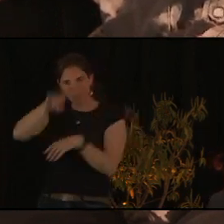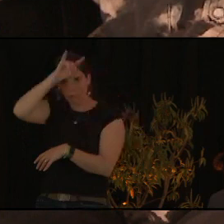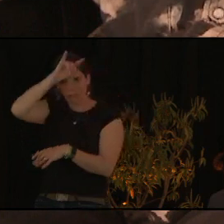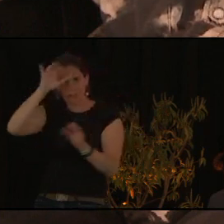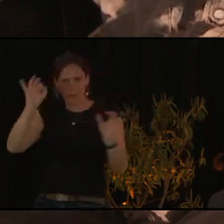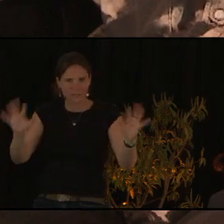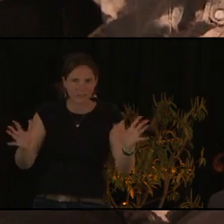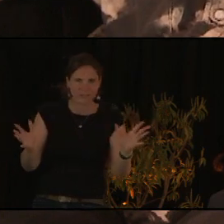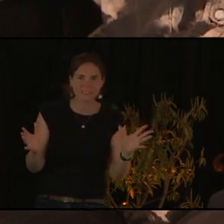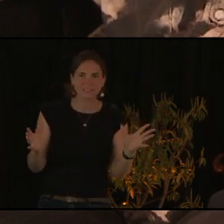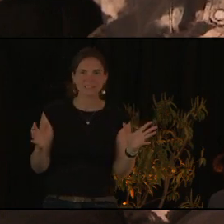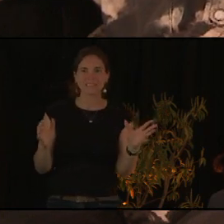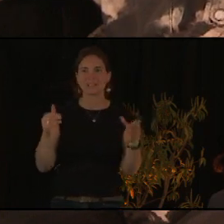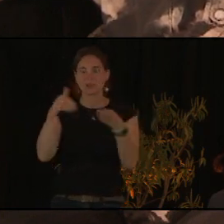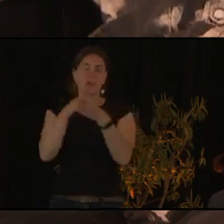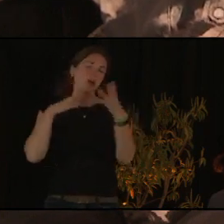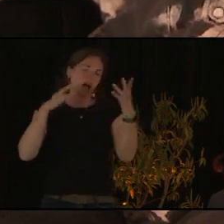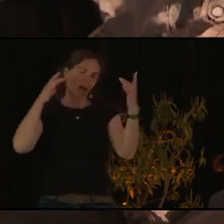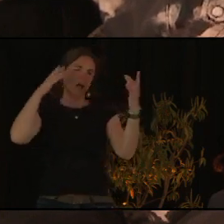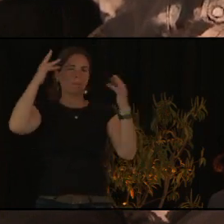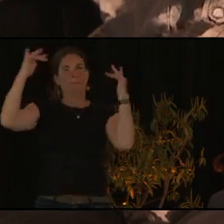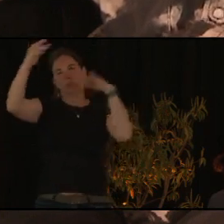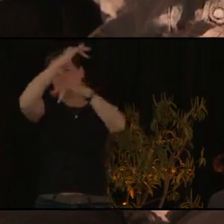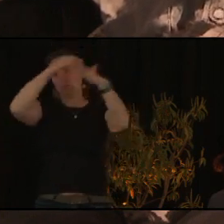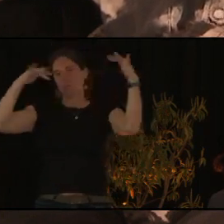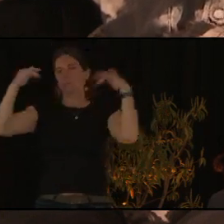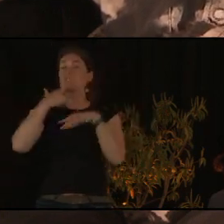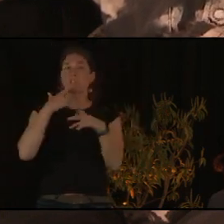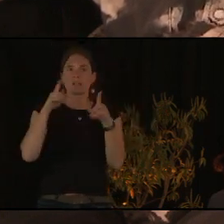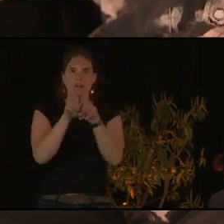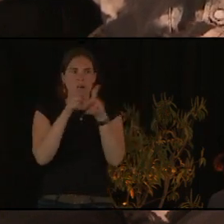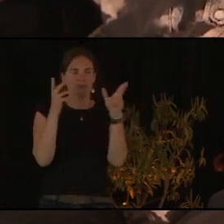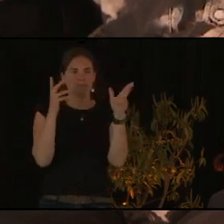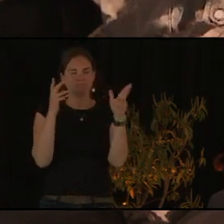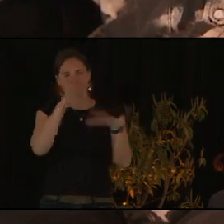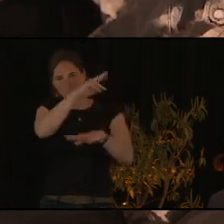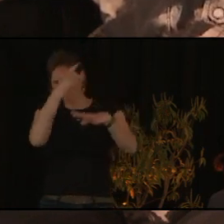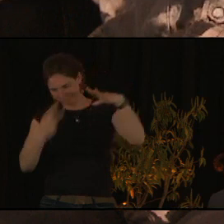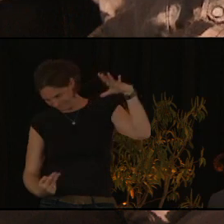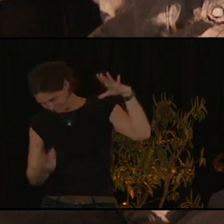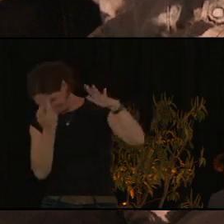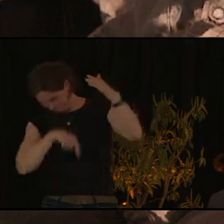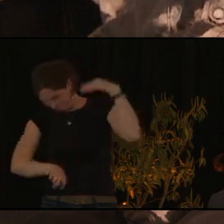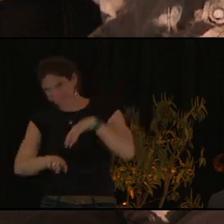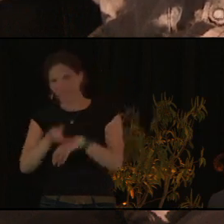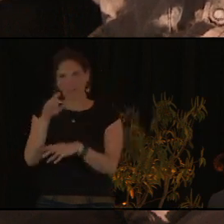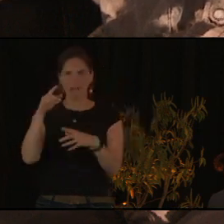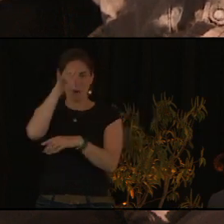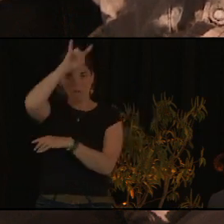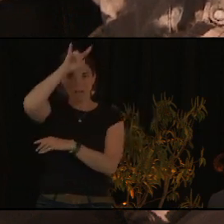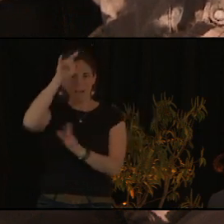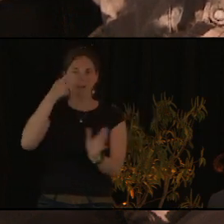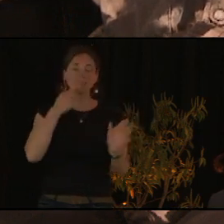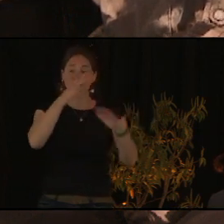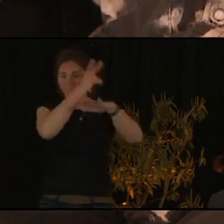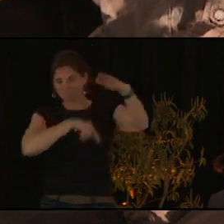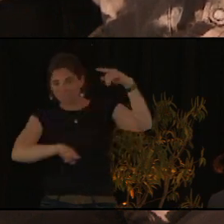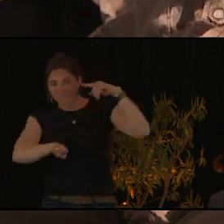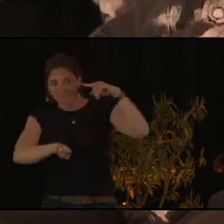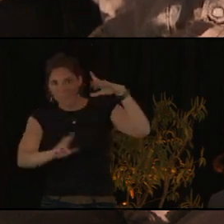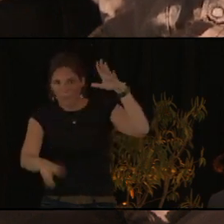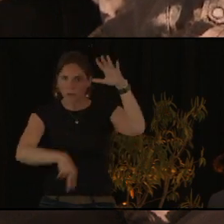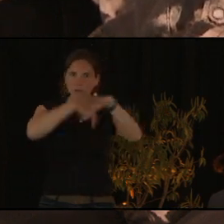Enfin, après, le livre était très nourri de mythologie. J'y voyais quelque chose de vraiment Orphée aux enfers. Et, alors, d'abord, il y a cette descente. Et puis, est-ce qu'on en